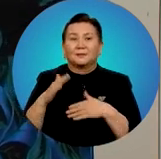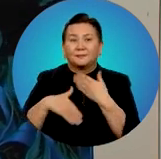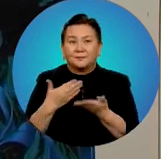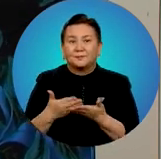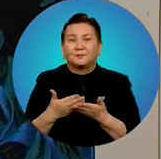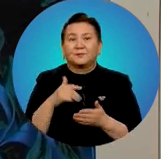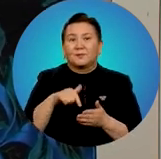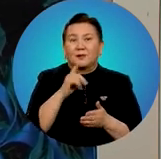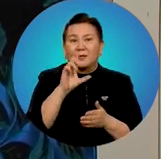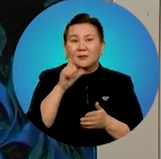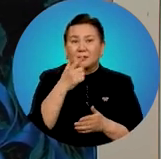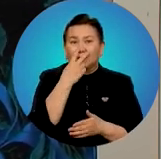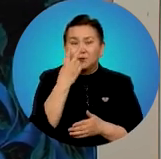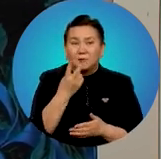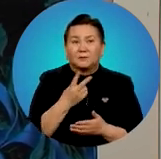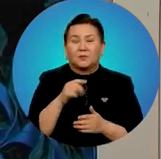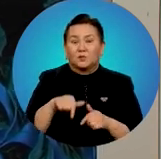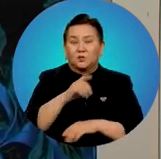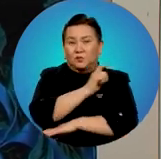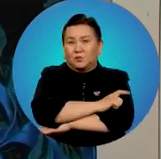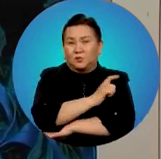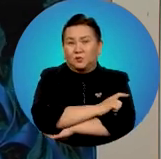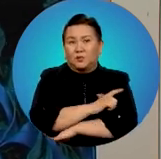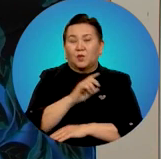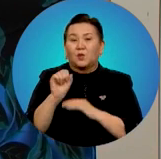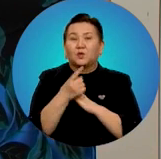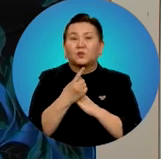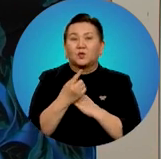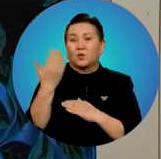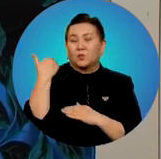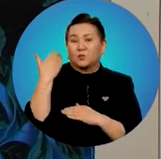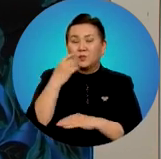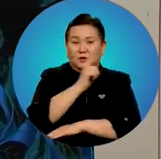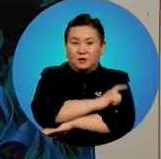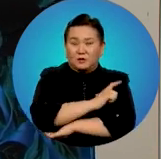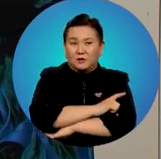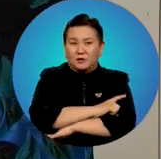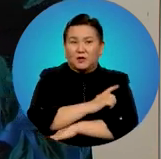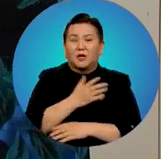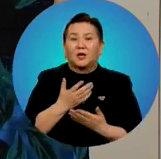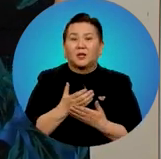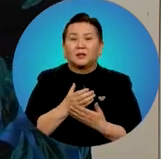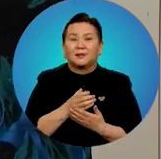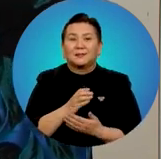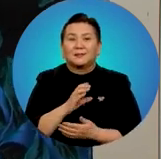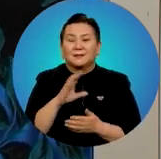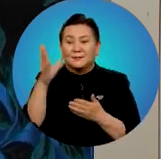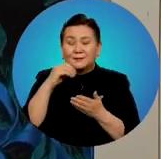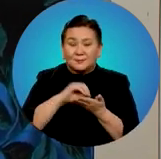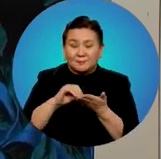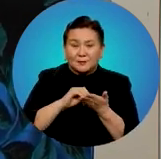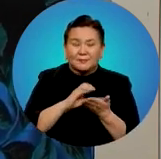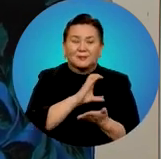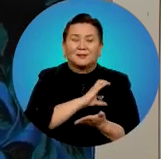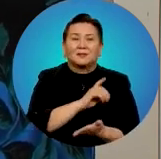нар энэ эсэйг бас уншсан баха. Тэгэхээр өнөөдрийн хичээлийн нэг онцлог юу вэ гэхээр бид нар өмнө нь судалсан эсэнийг хэсэглэж аваад тэрэн дээрээ